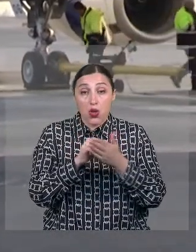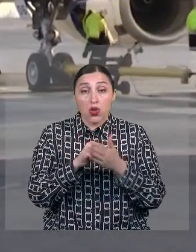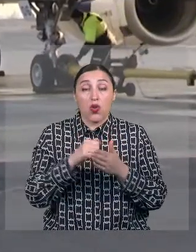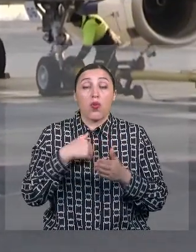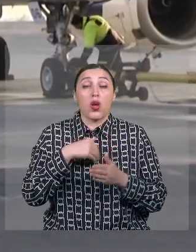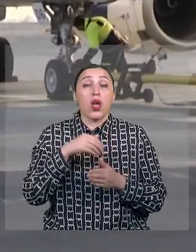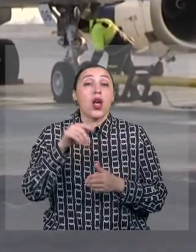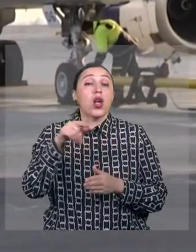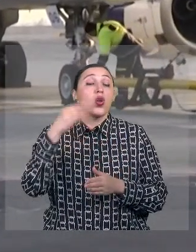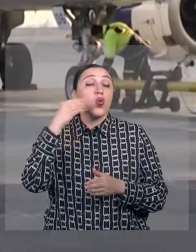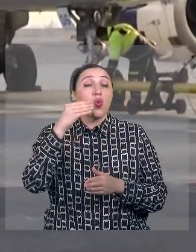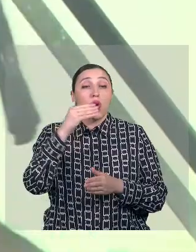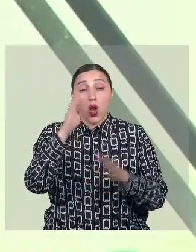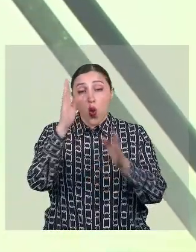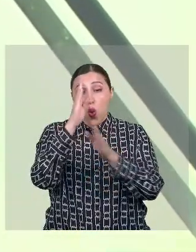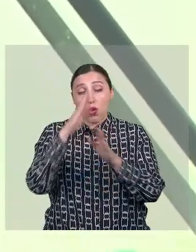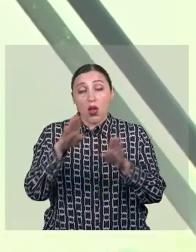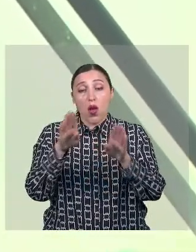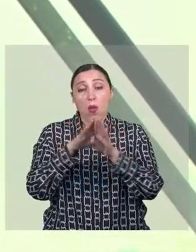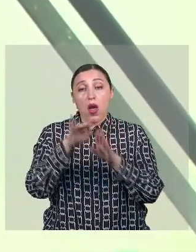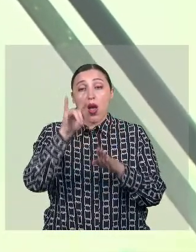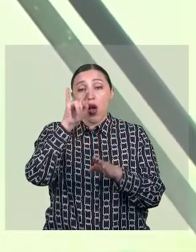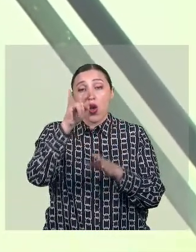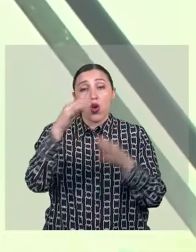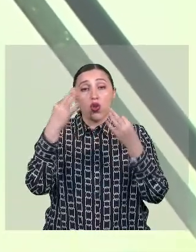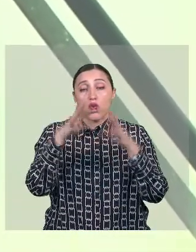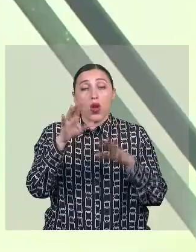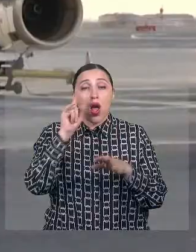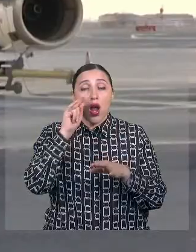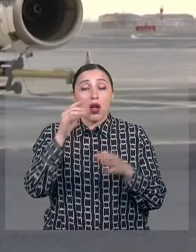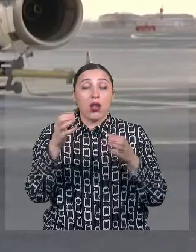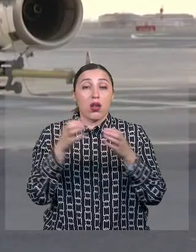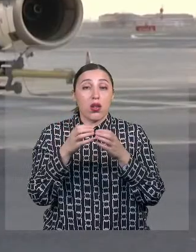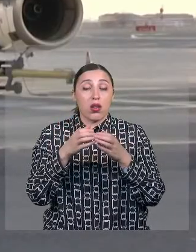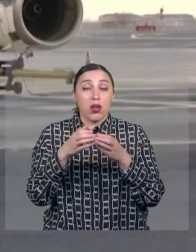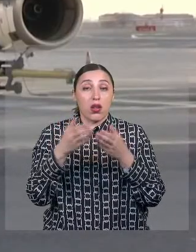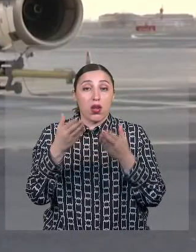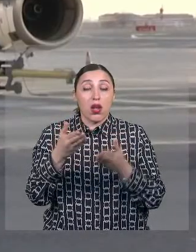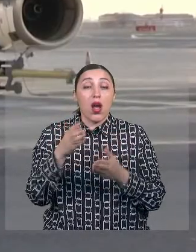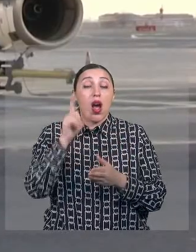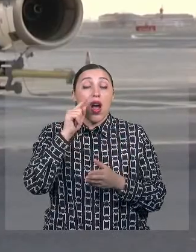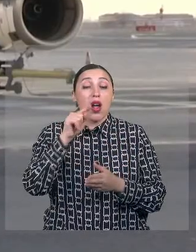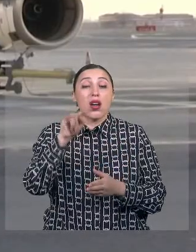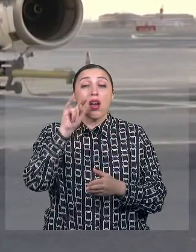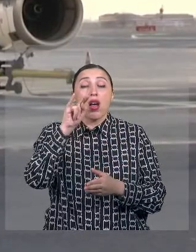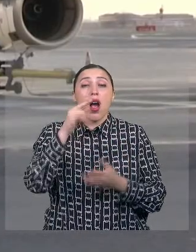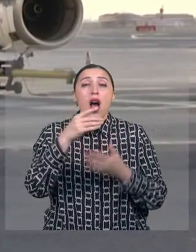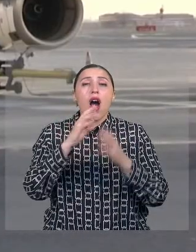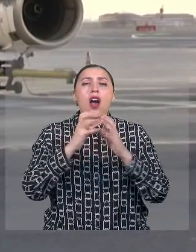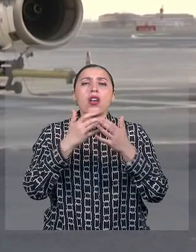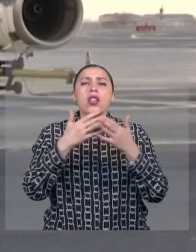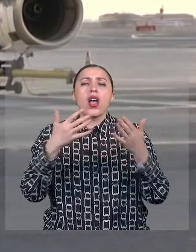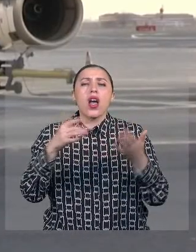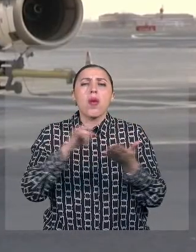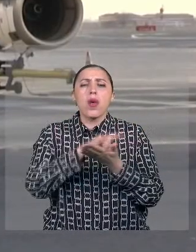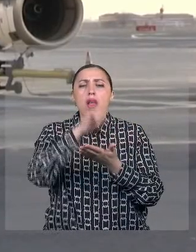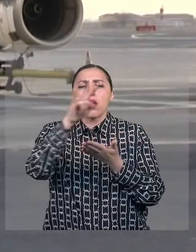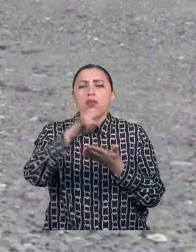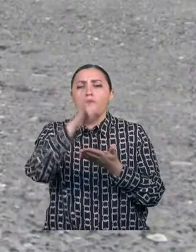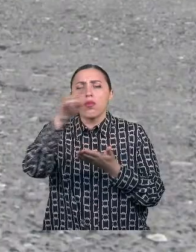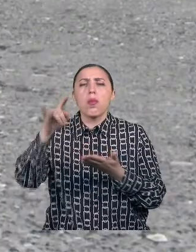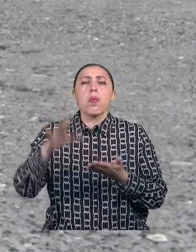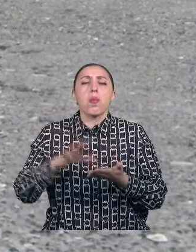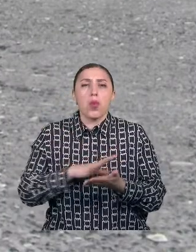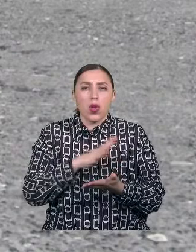տարածքը Հայաստանի օթանավերի դիմաց։ Հայկական ավիաընկերությունները վերջին շրջանում աշխարհի տարբեր կետեր էին թռչում Թուրքիայի